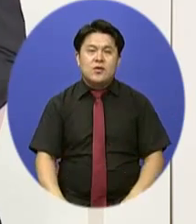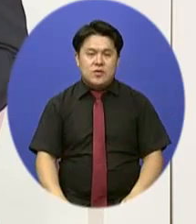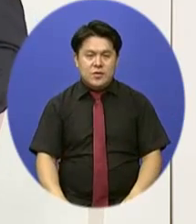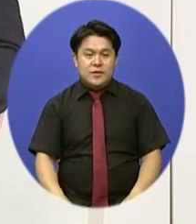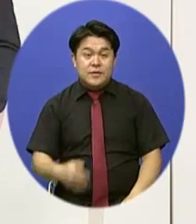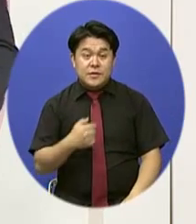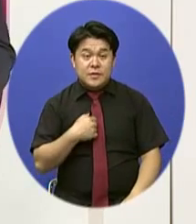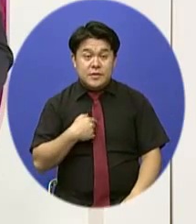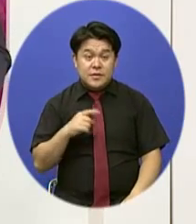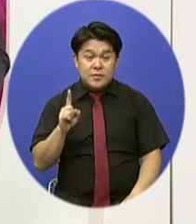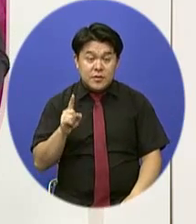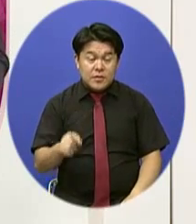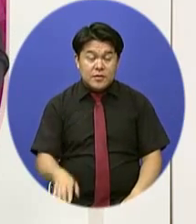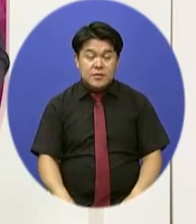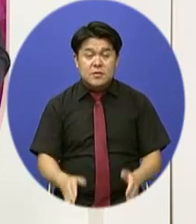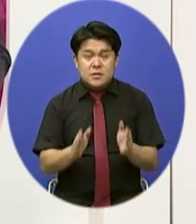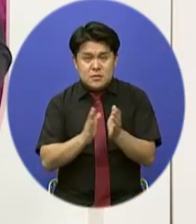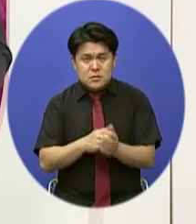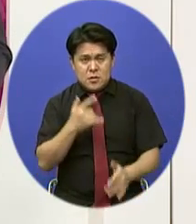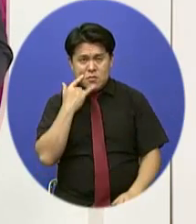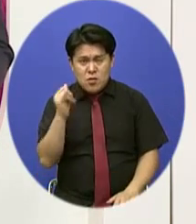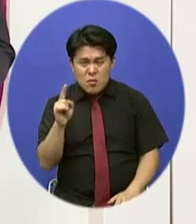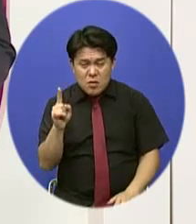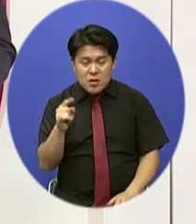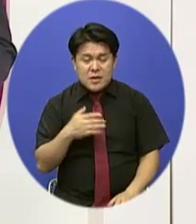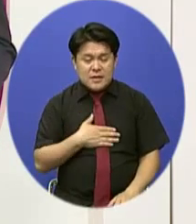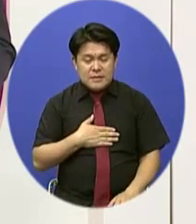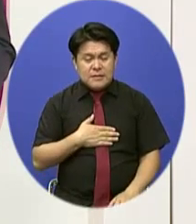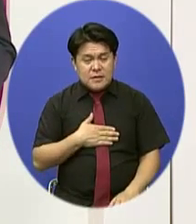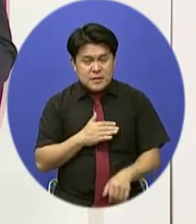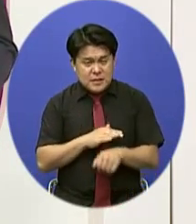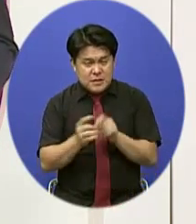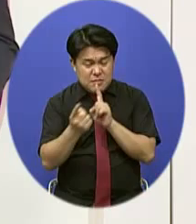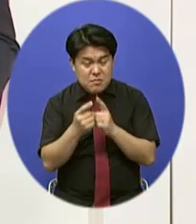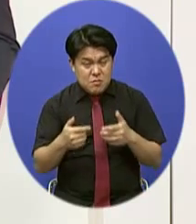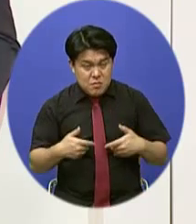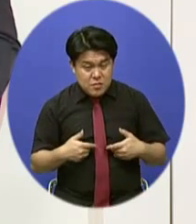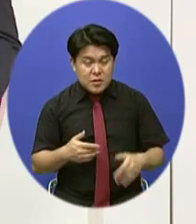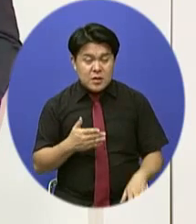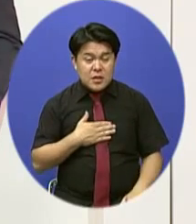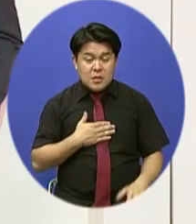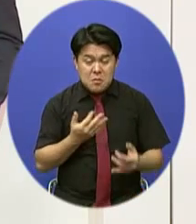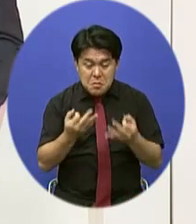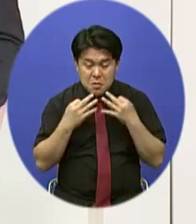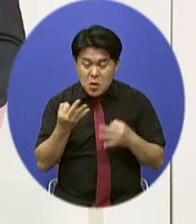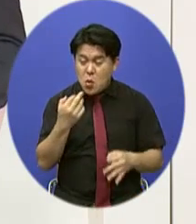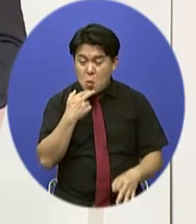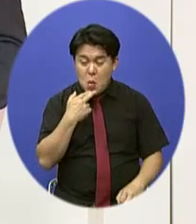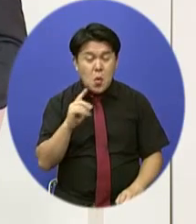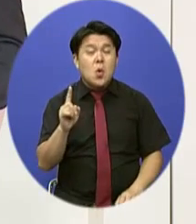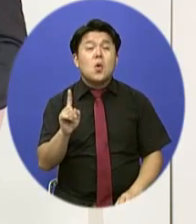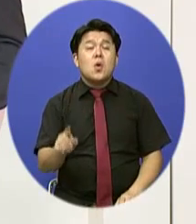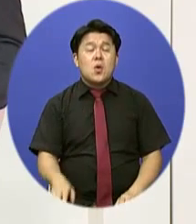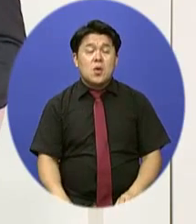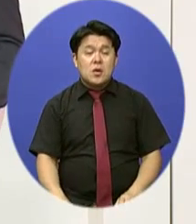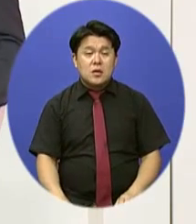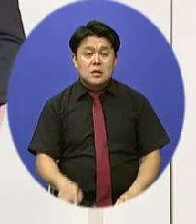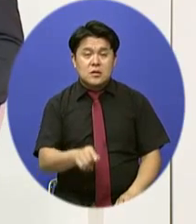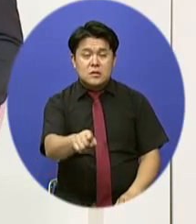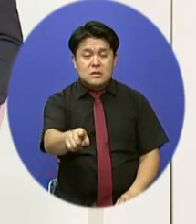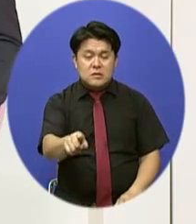힘들죠. 저도 따라고 네, 이렇게 부모도 예. 잘 만나야 돼요. 왜냐면 저같이 없는 사람 만났다가 안